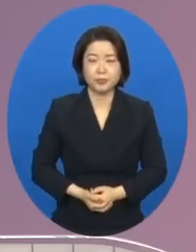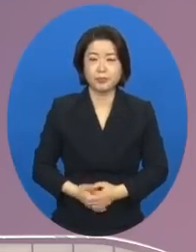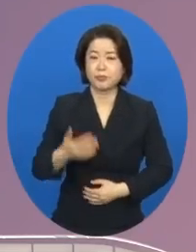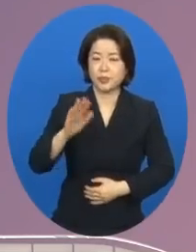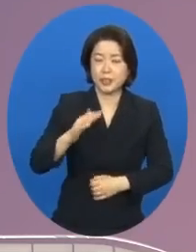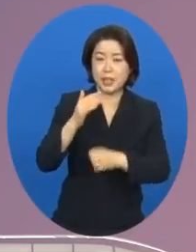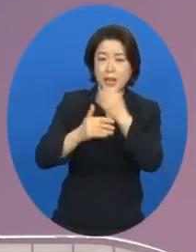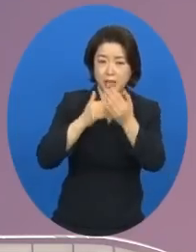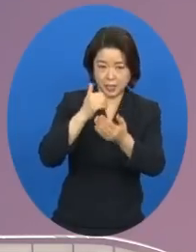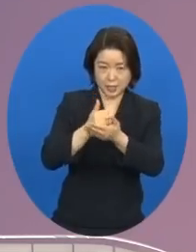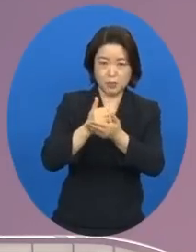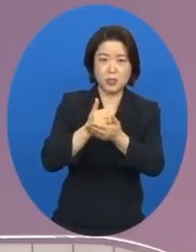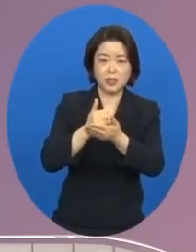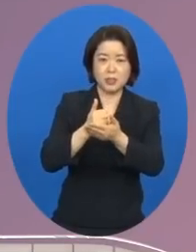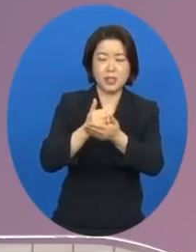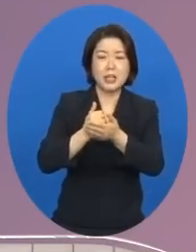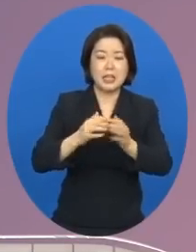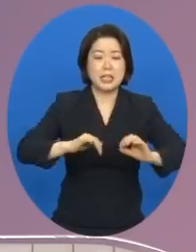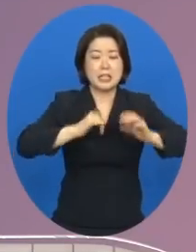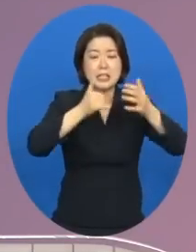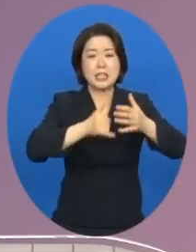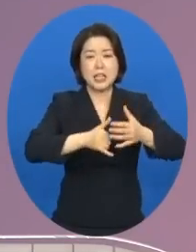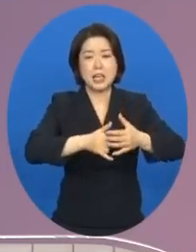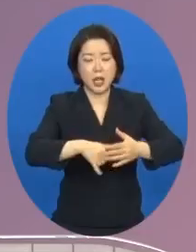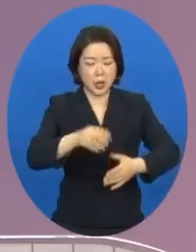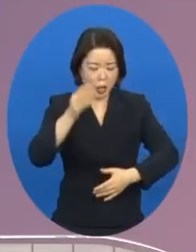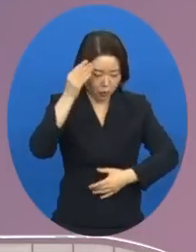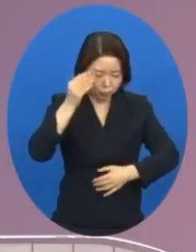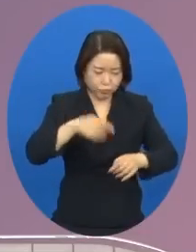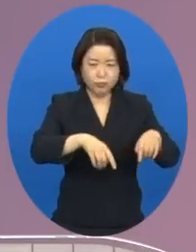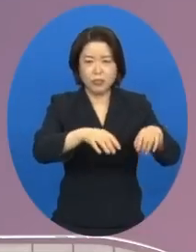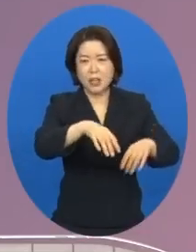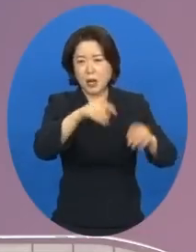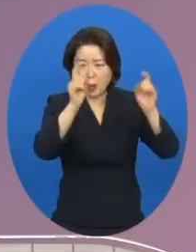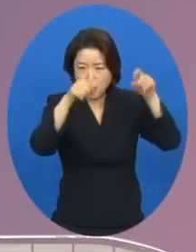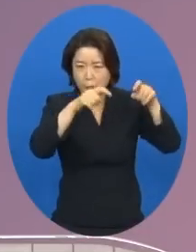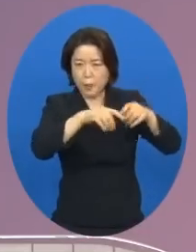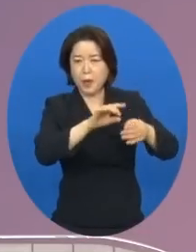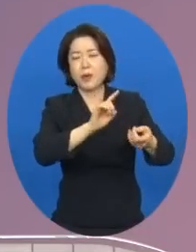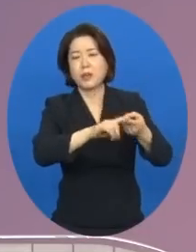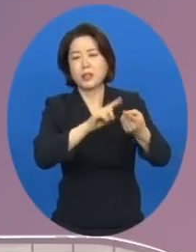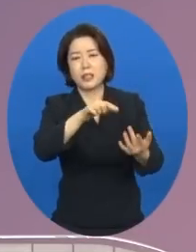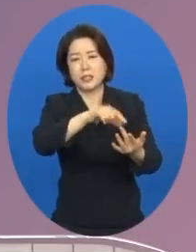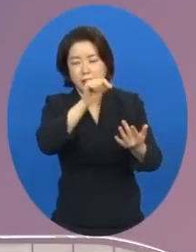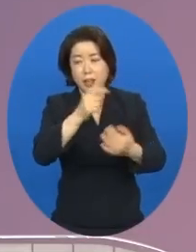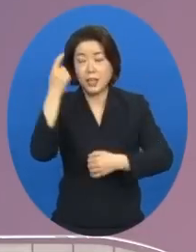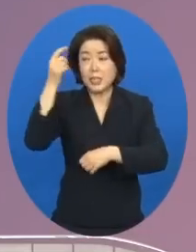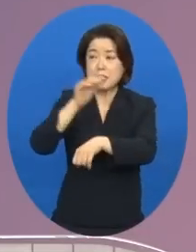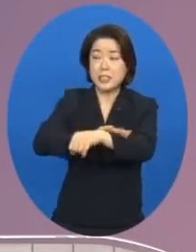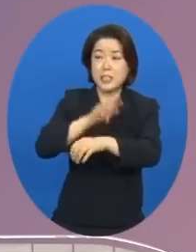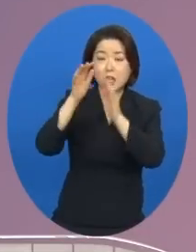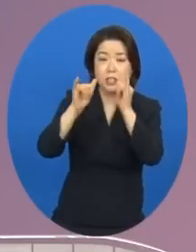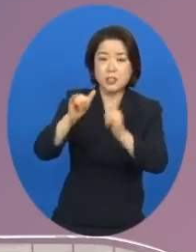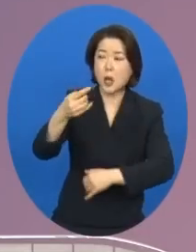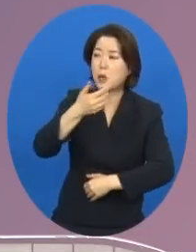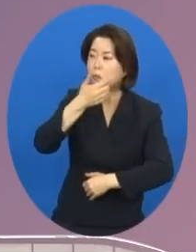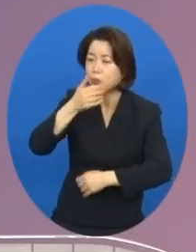그러나 하나님께서 세상에 미련한 것들을 택하사 지혜 있는 자들을 부끄럽게 하려